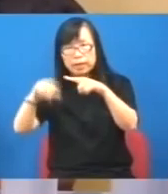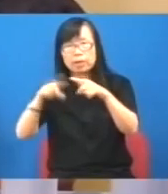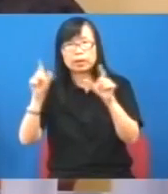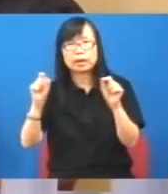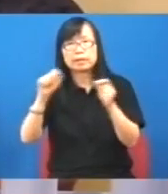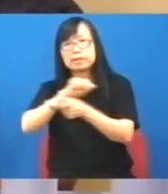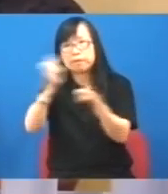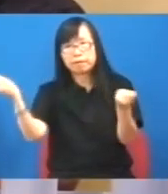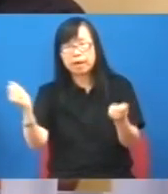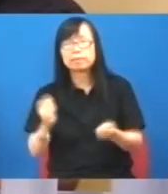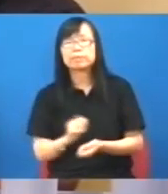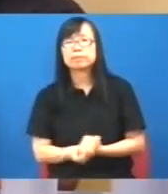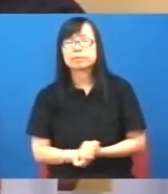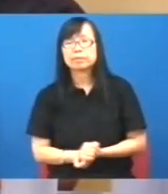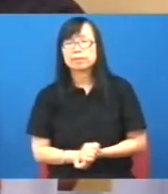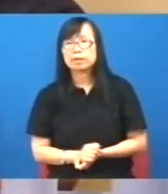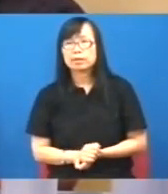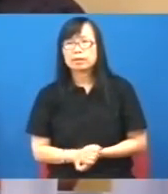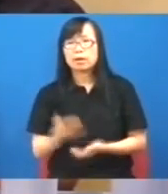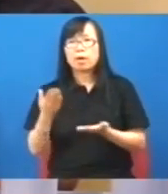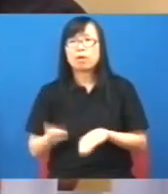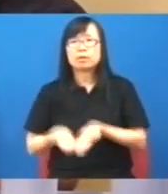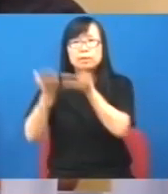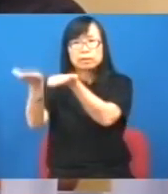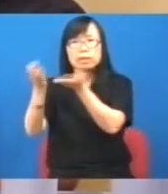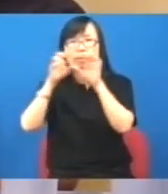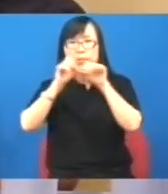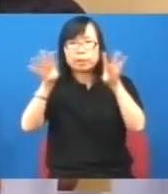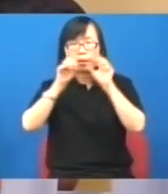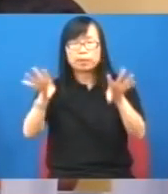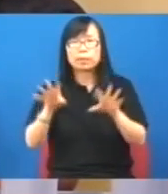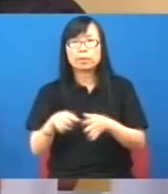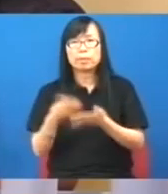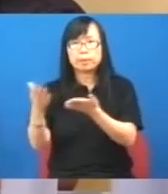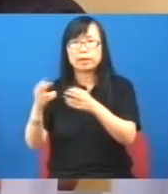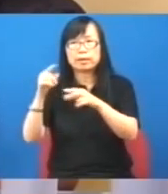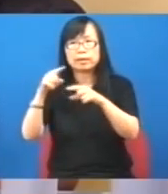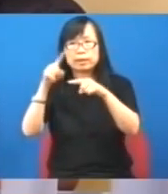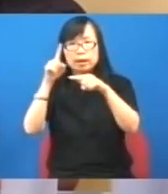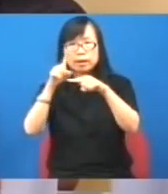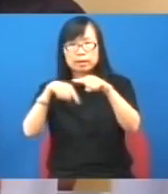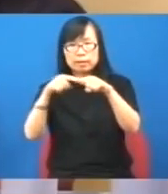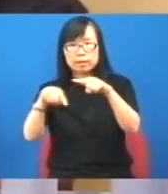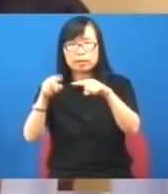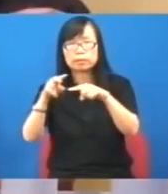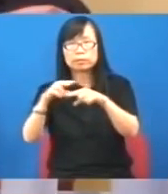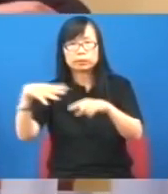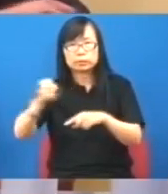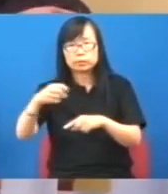咁。上次曾蔭權做咧就好古惑仔咧，佢提交一個報告俾國務院，由國務院咧提醒人大釋法。